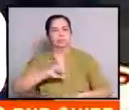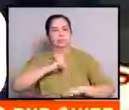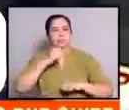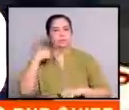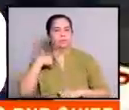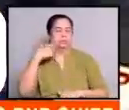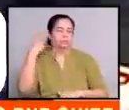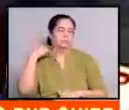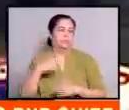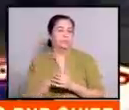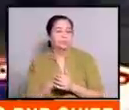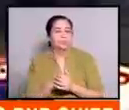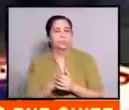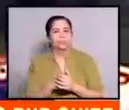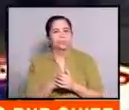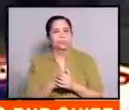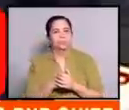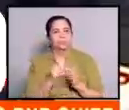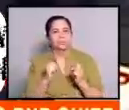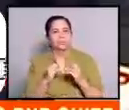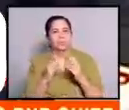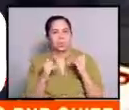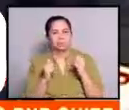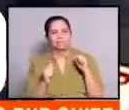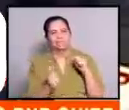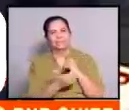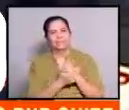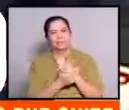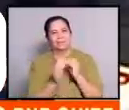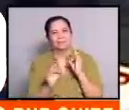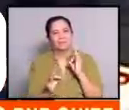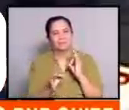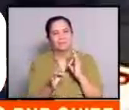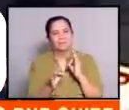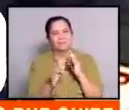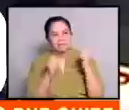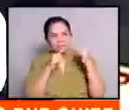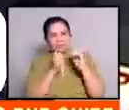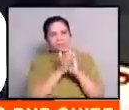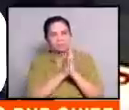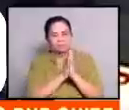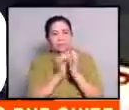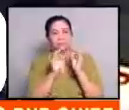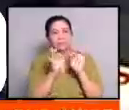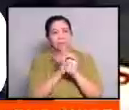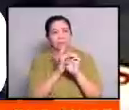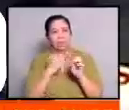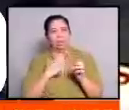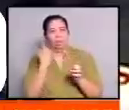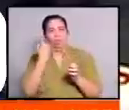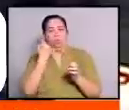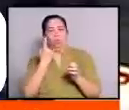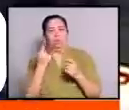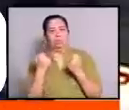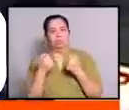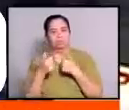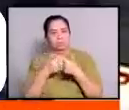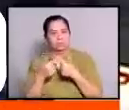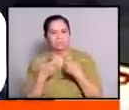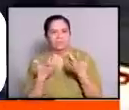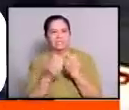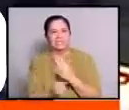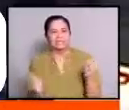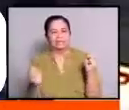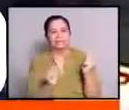noon. So sana naiwasan kung sakaling nagkaayusan, kung halimbawa ako lang ang tumakbo, I could have